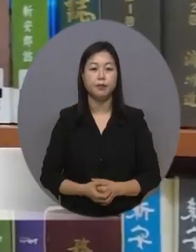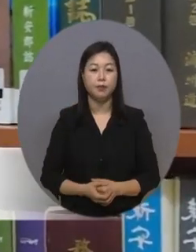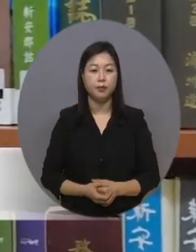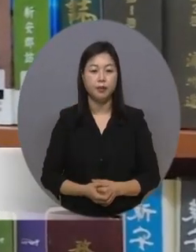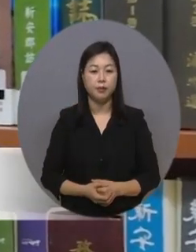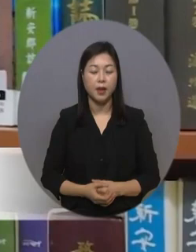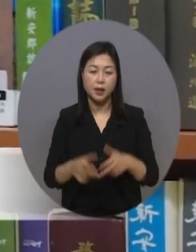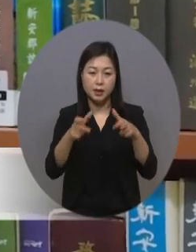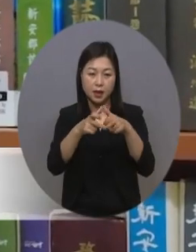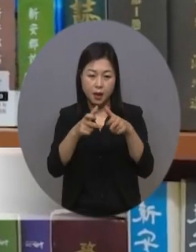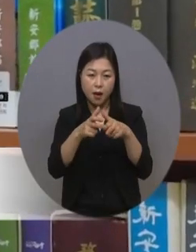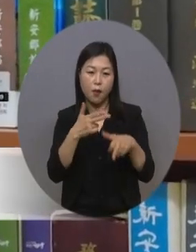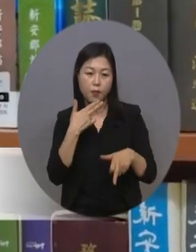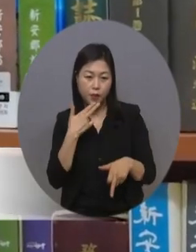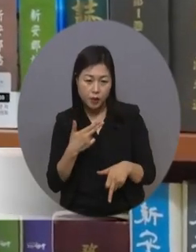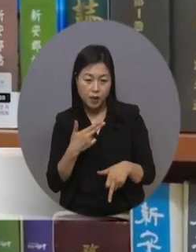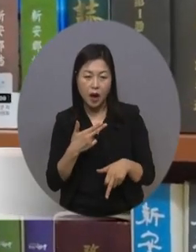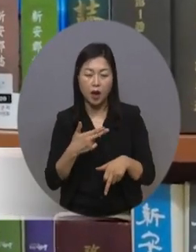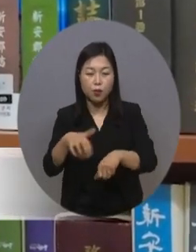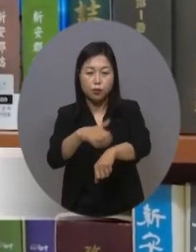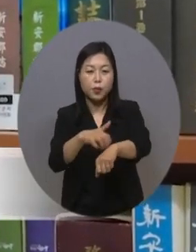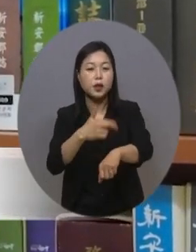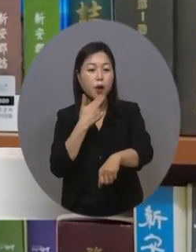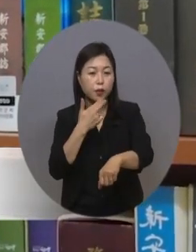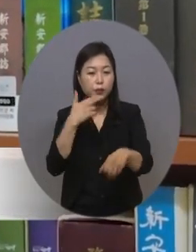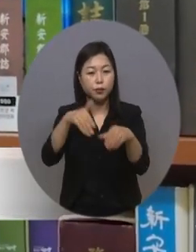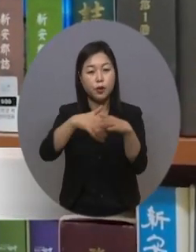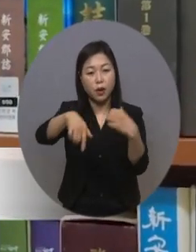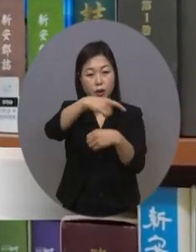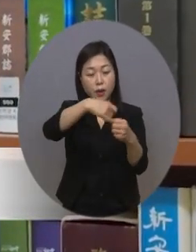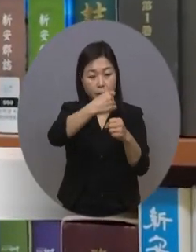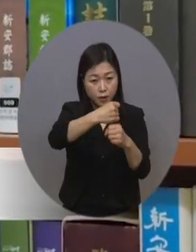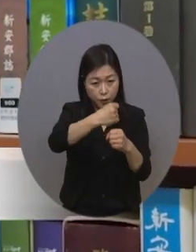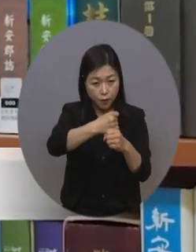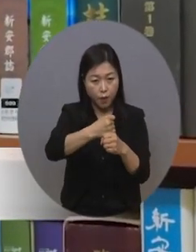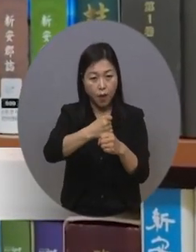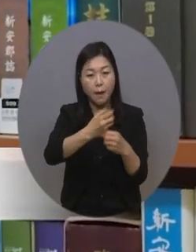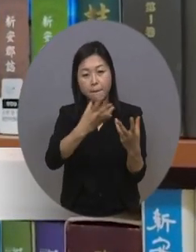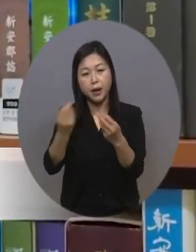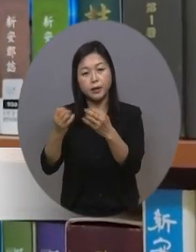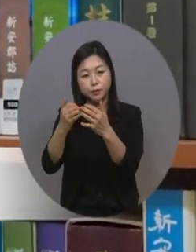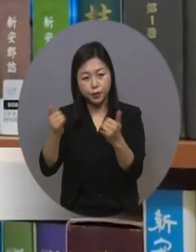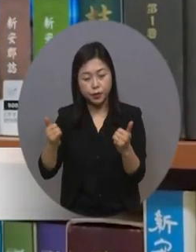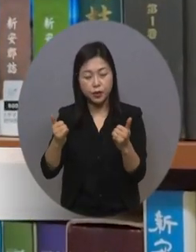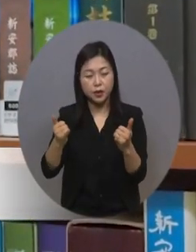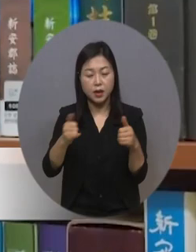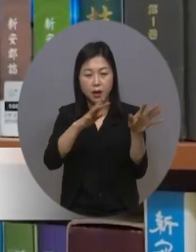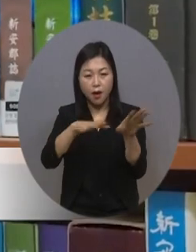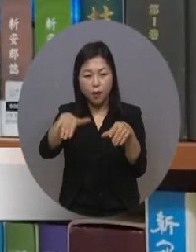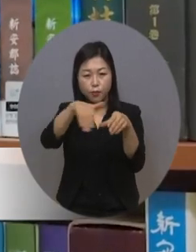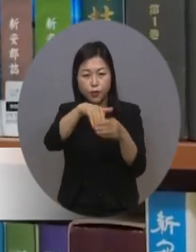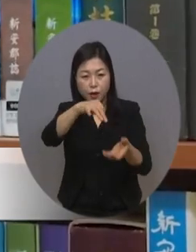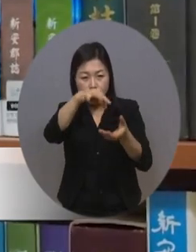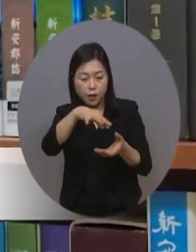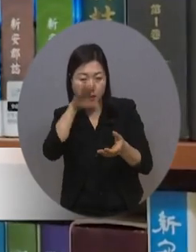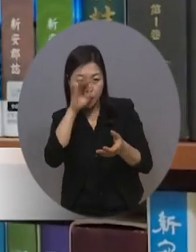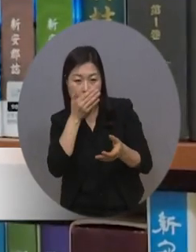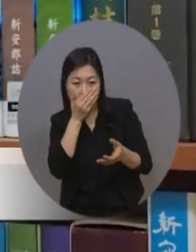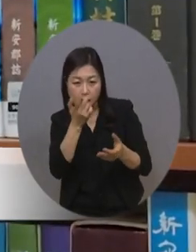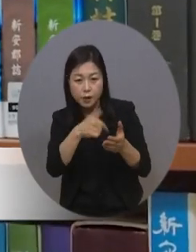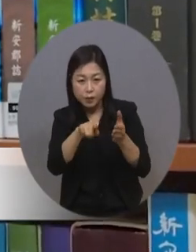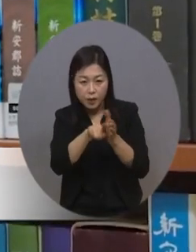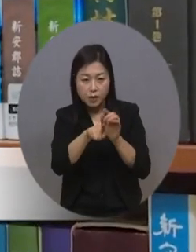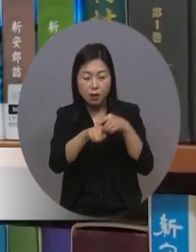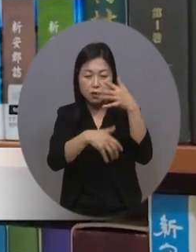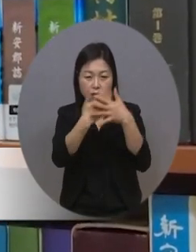장애 없는 문화 환경을 조성하고 모든 분이 해양문화유산을 향유할 수 있도록 앞으로도 다양한 영상 콘텐츠를